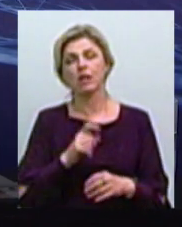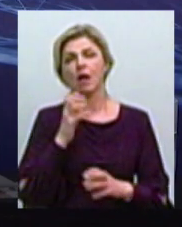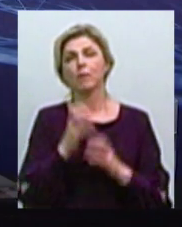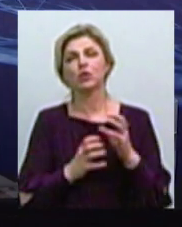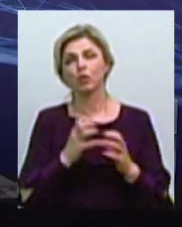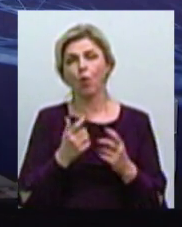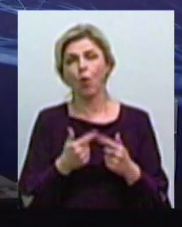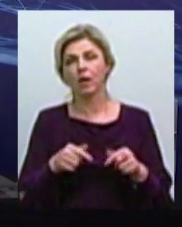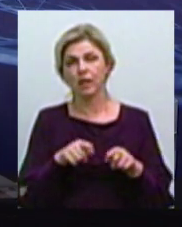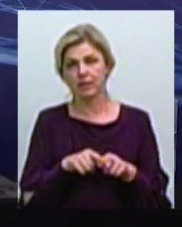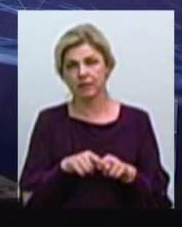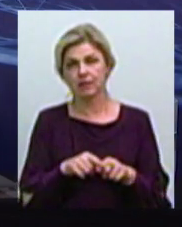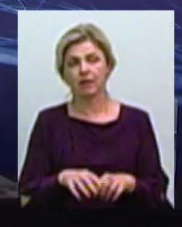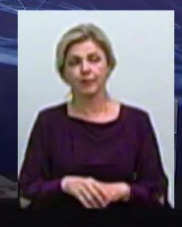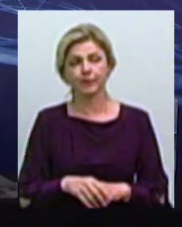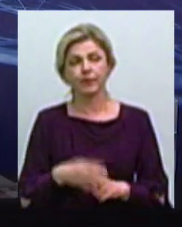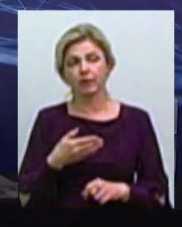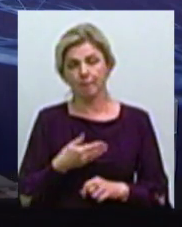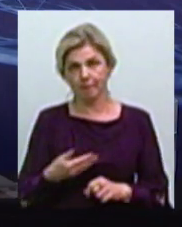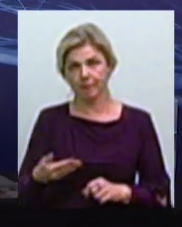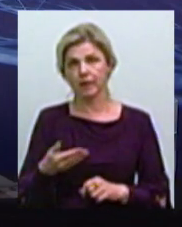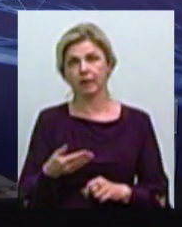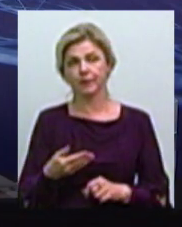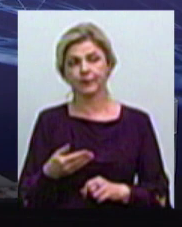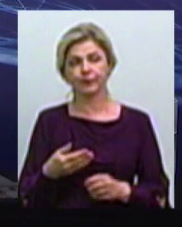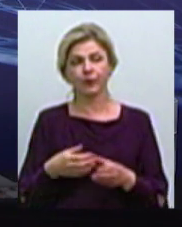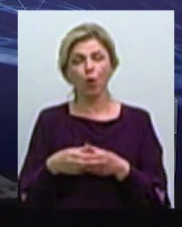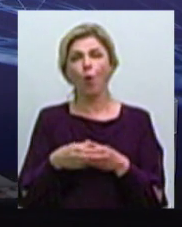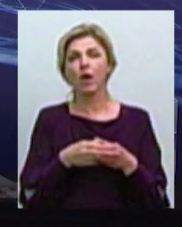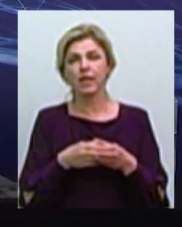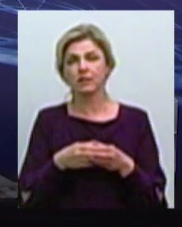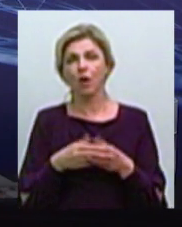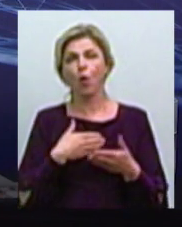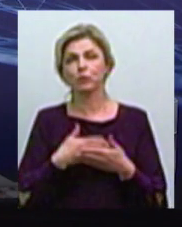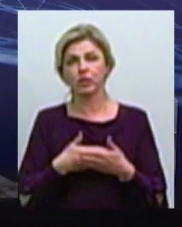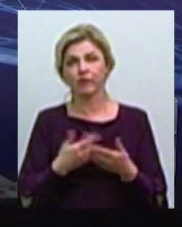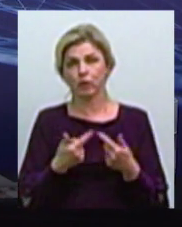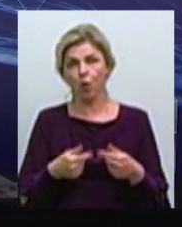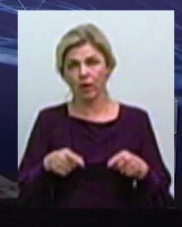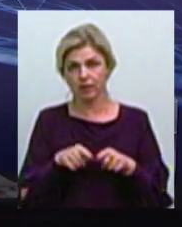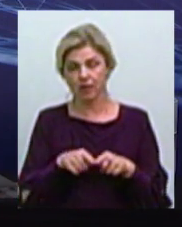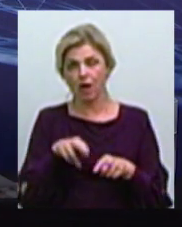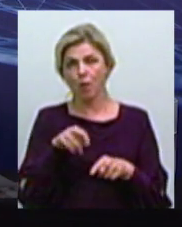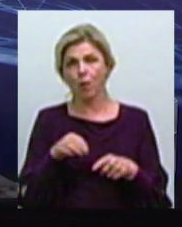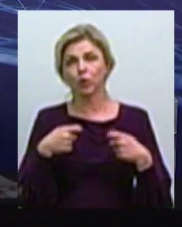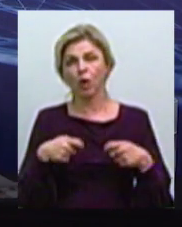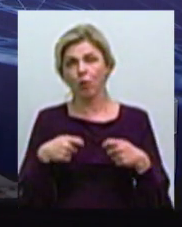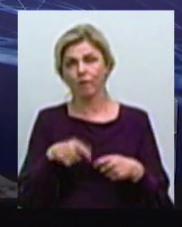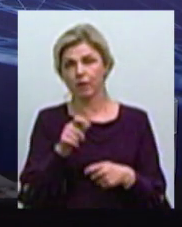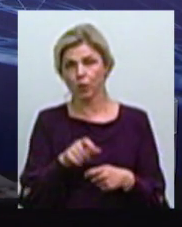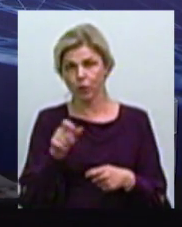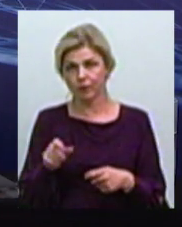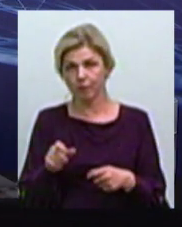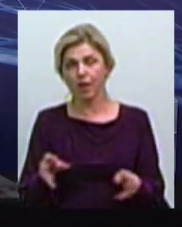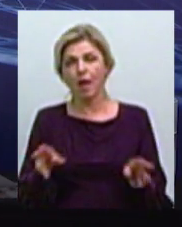организация А21, а мы, коалиция общественных организаций по противодействию торговле людьми,